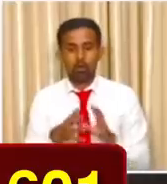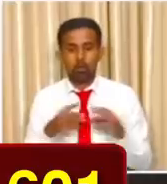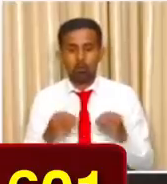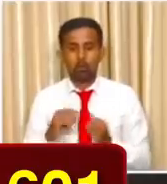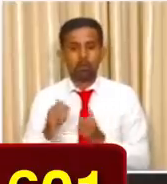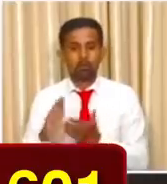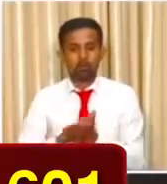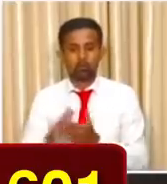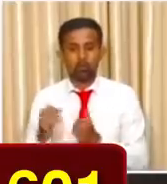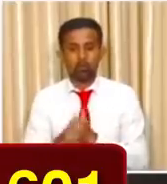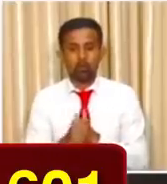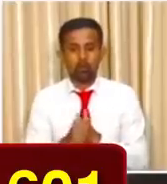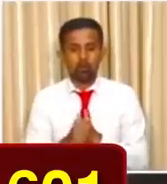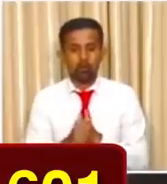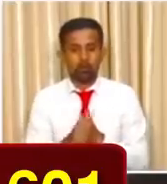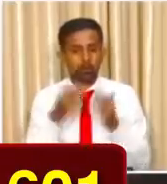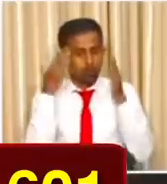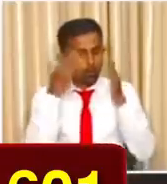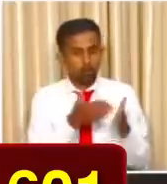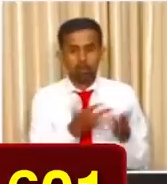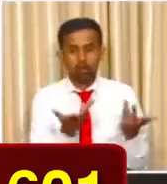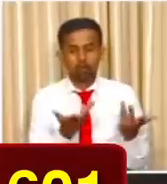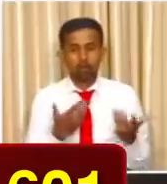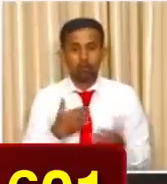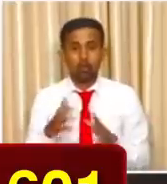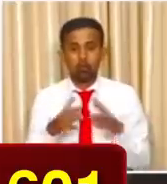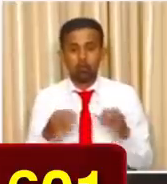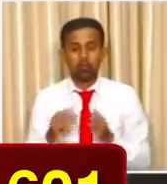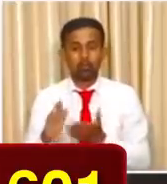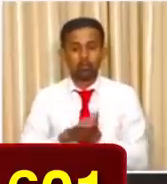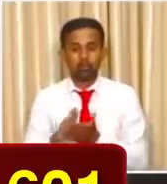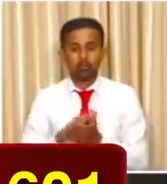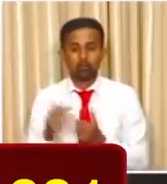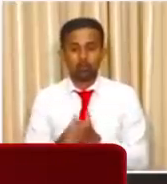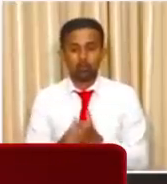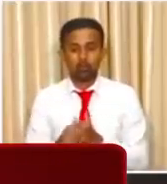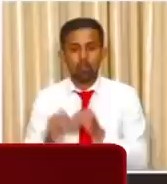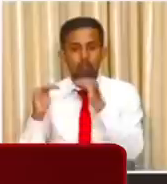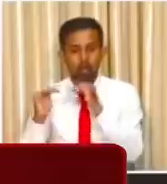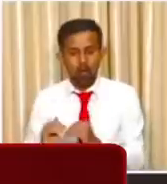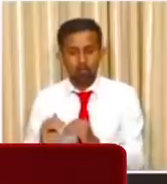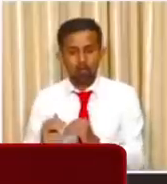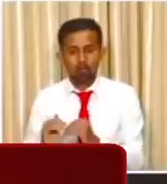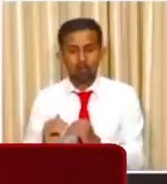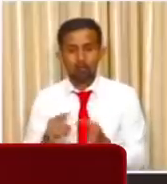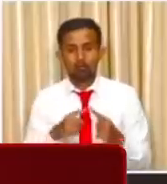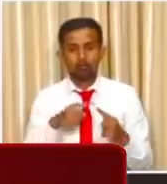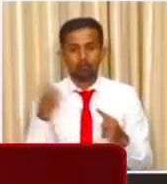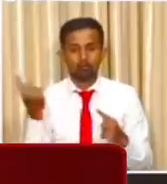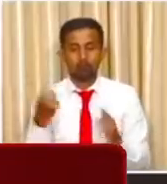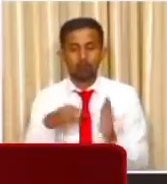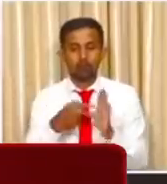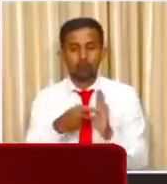සේවා නිෂ්පාදනය ශක්තිමත් කිරීමේ දිශාවට නෙවෙයි, අපේ හා භාණ්ඩ හා සේවා නිෂ්පාදනය දුර්වල කරමින් වෙනත්